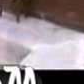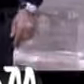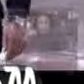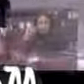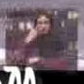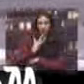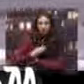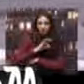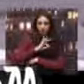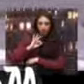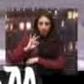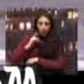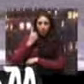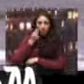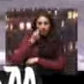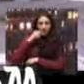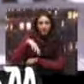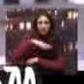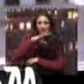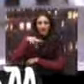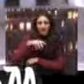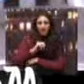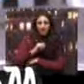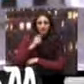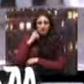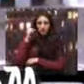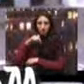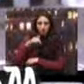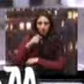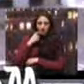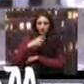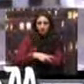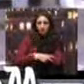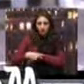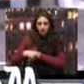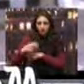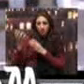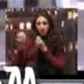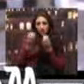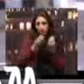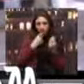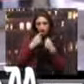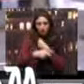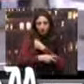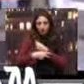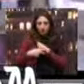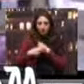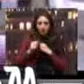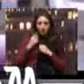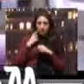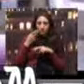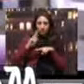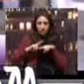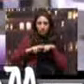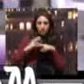الله الرحمن الرحيم. اهلا بيكم في واحد من الناس. عاوز اقول ان موضوع الفقر في مصر مش مرتبط بس بالفقراء، لكن مرتبط